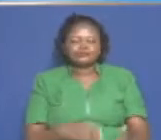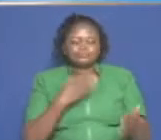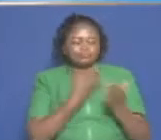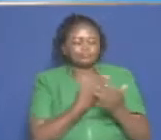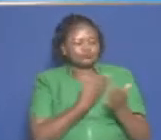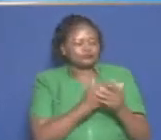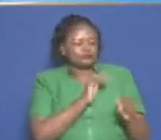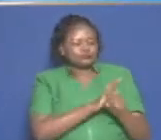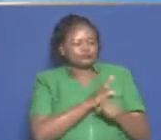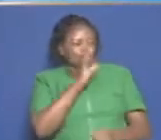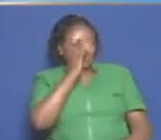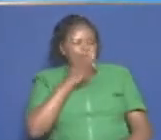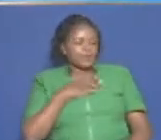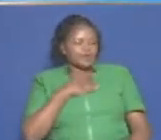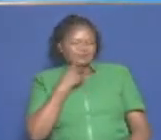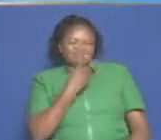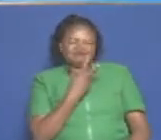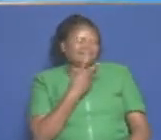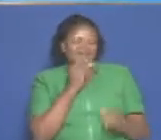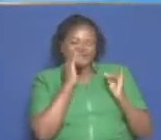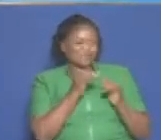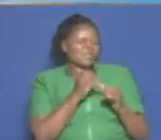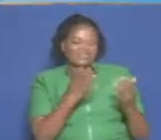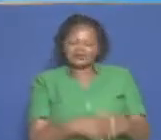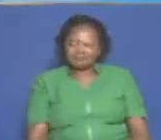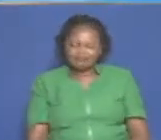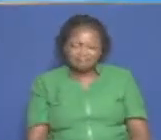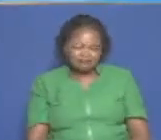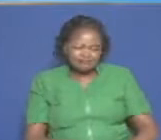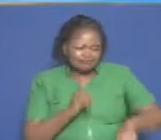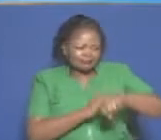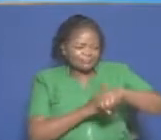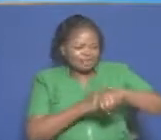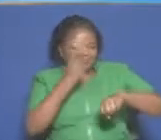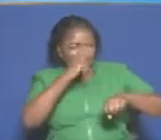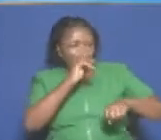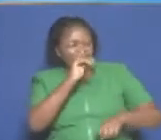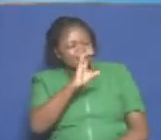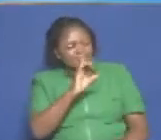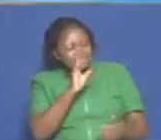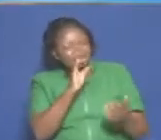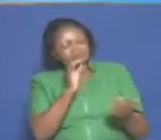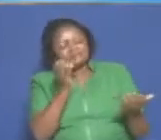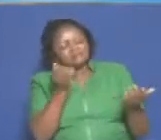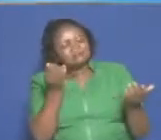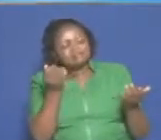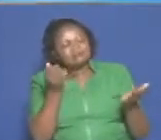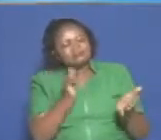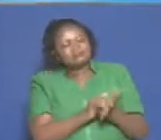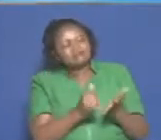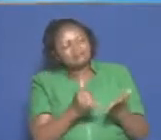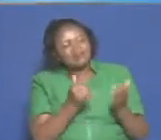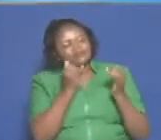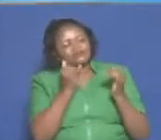kwamba lisiwe jambo geni kwa Wakenya, haswa mchakato huu wa tume ya uchaguzi na mipaka ambayo wameileta.